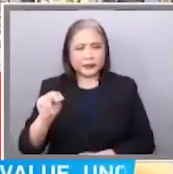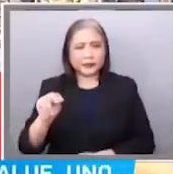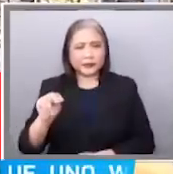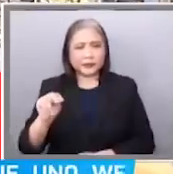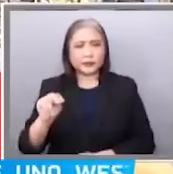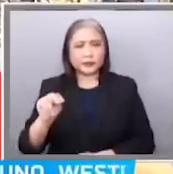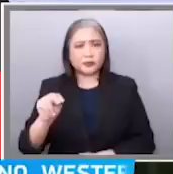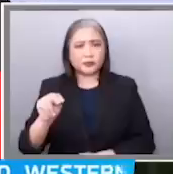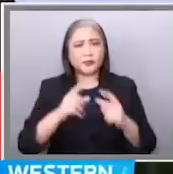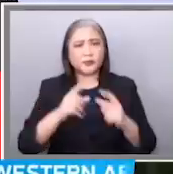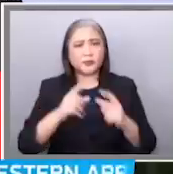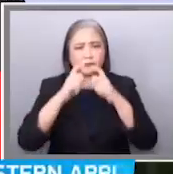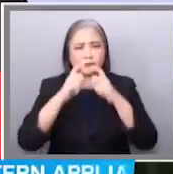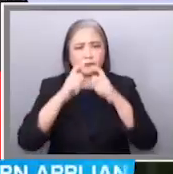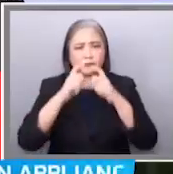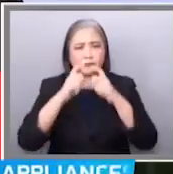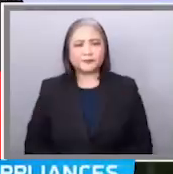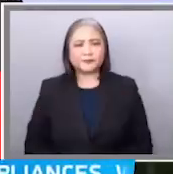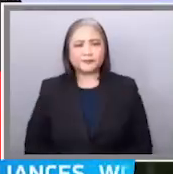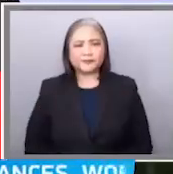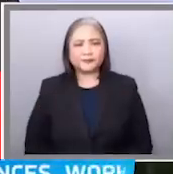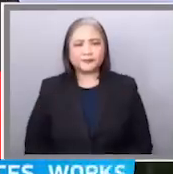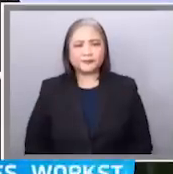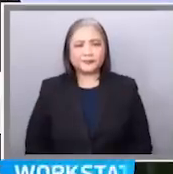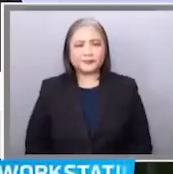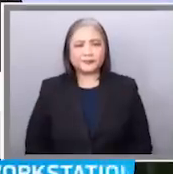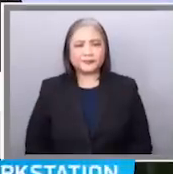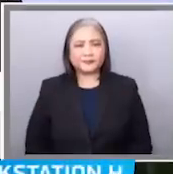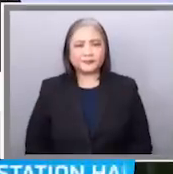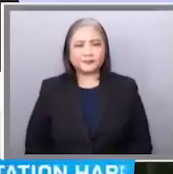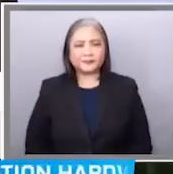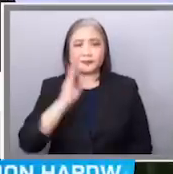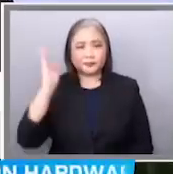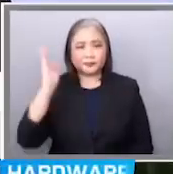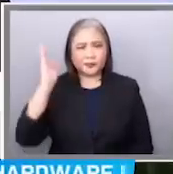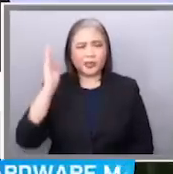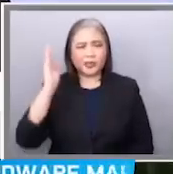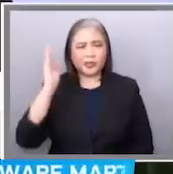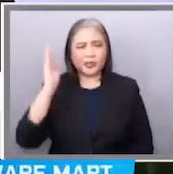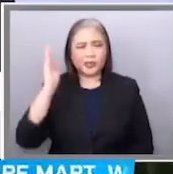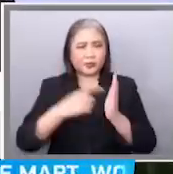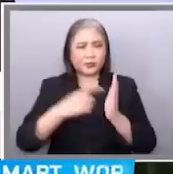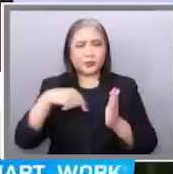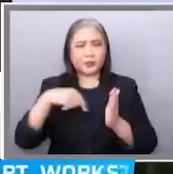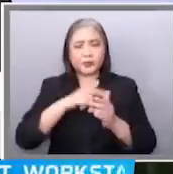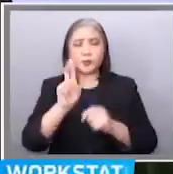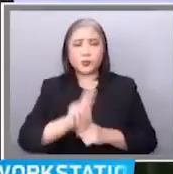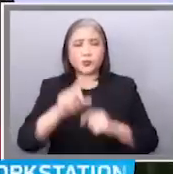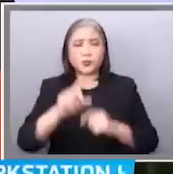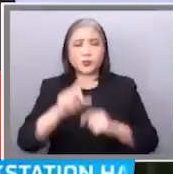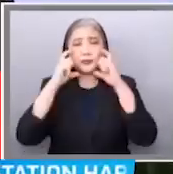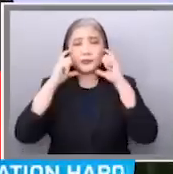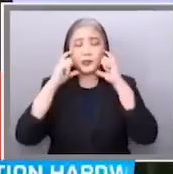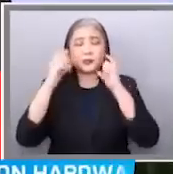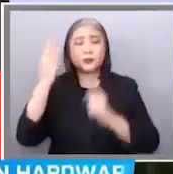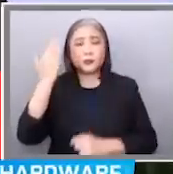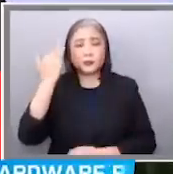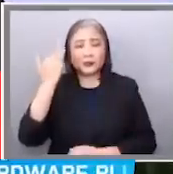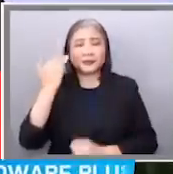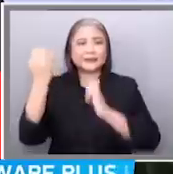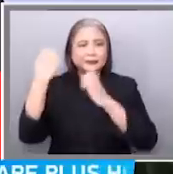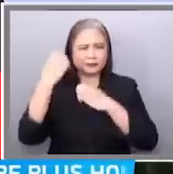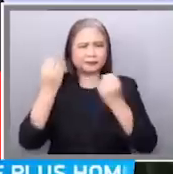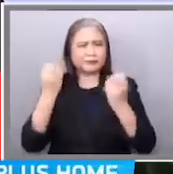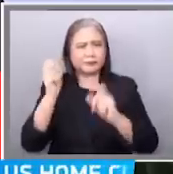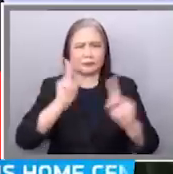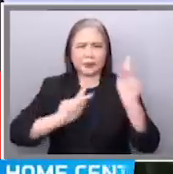mask. Mandatory po namin, i-require po namin ang pagsusot ng face mask dahil as expected po, milyon pa rin po yung